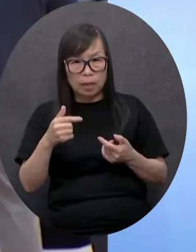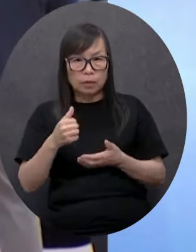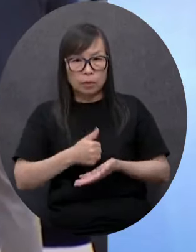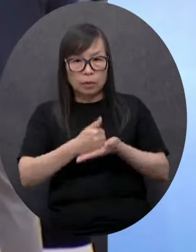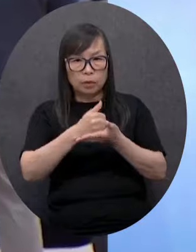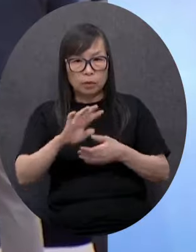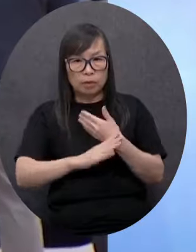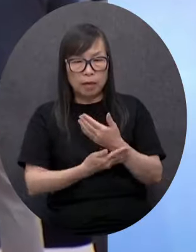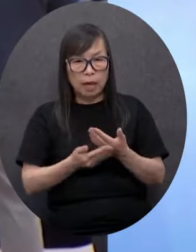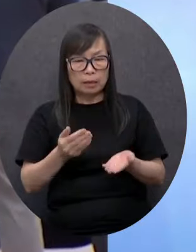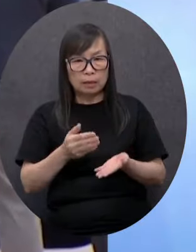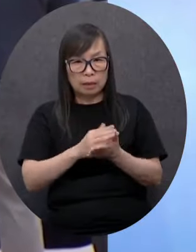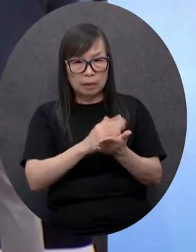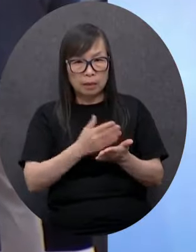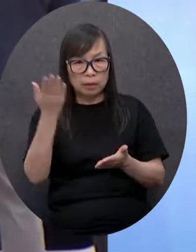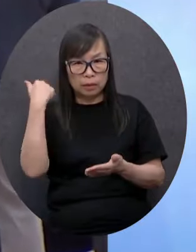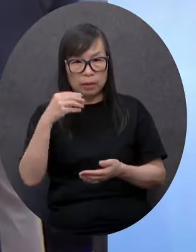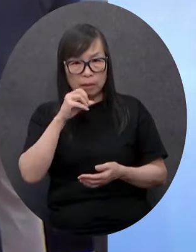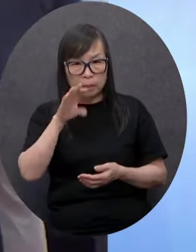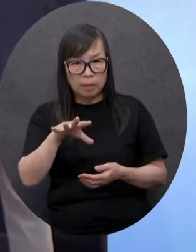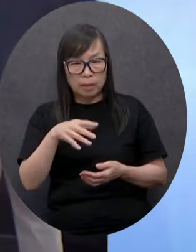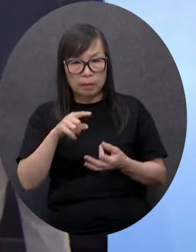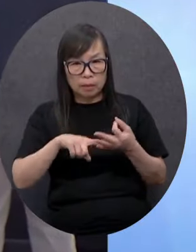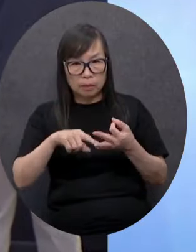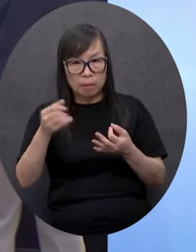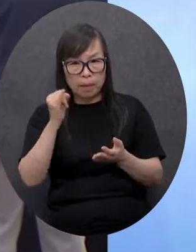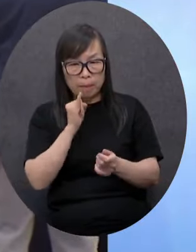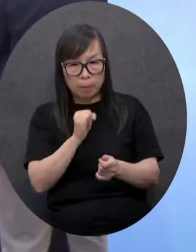程序。他早前曾经表明就算亨特被